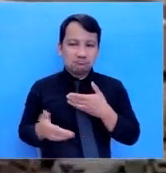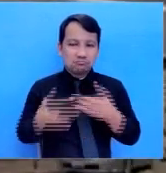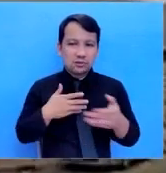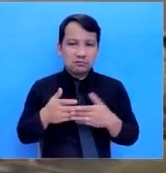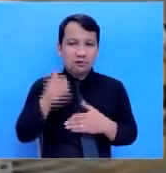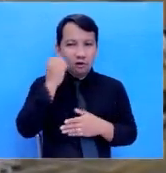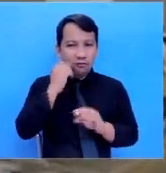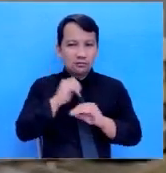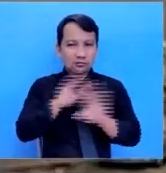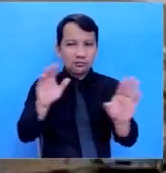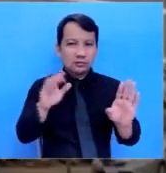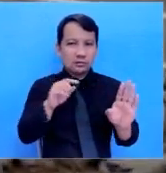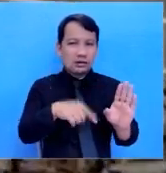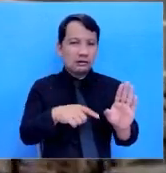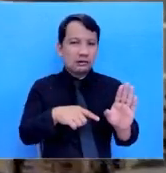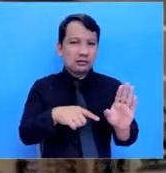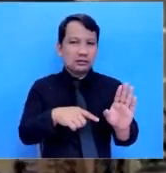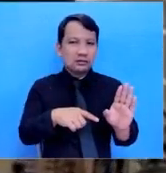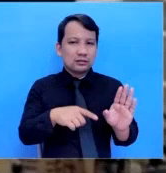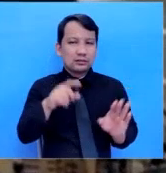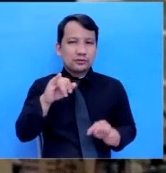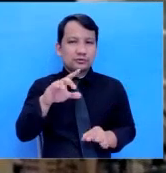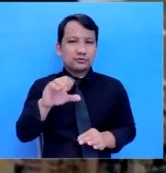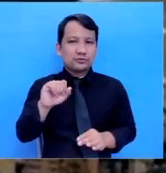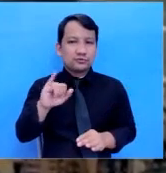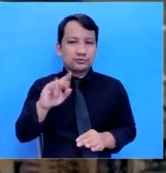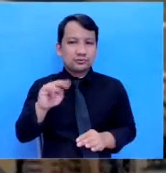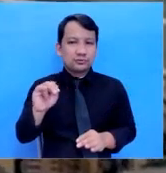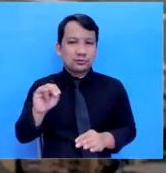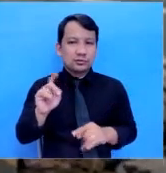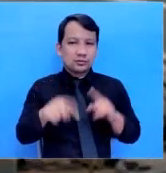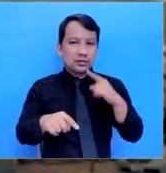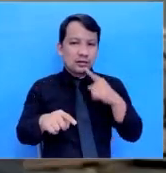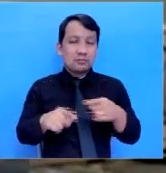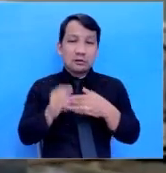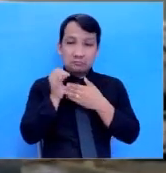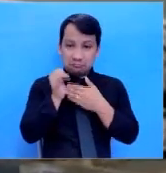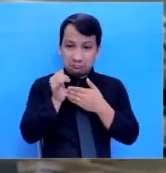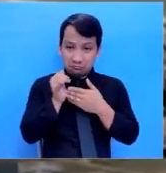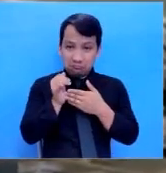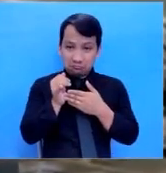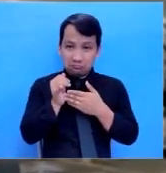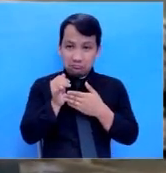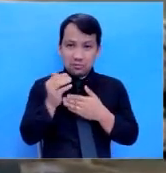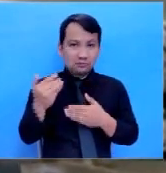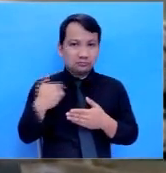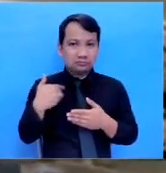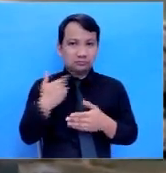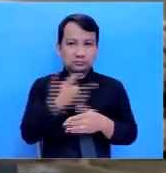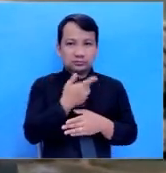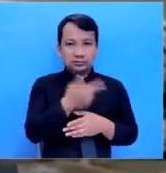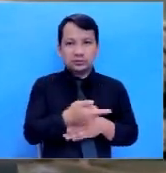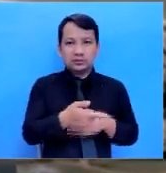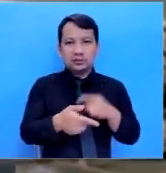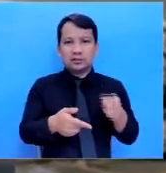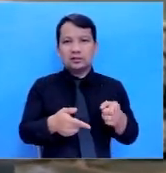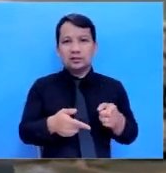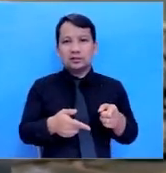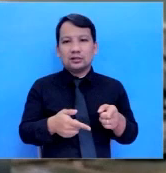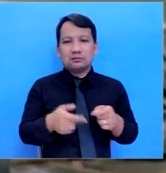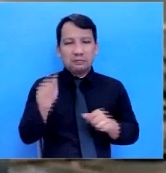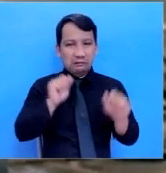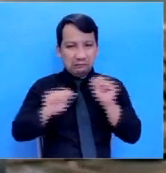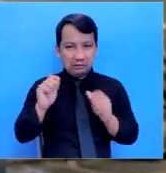na insurance scam ang pakulo ng lalaki. Pero dahil sa kuha ng dashcam, walang napuntahan ang pangkan na acting ng